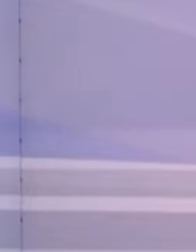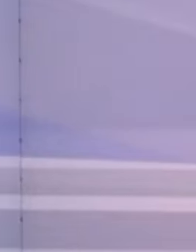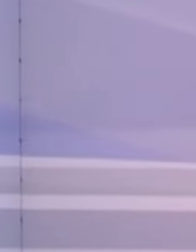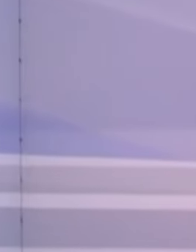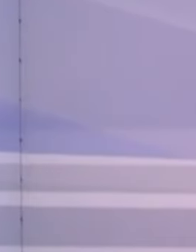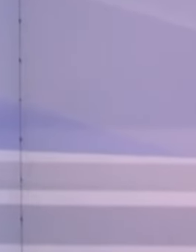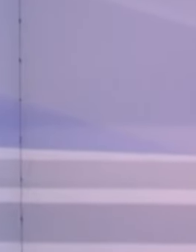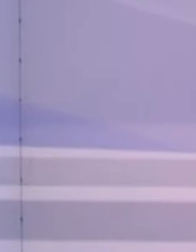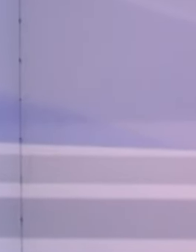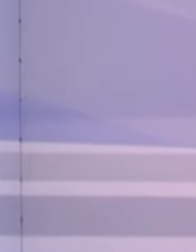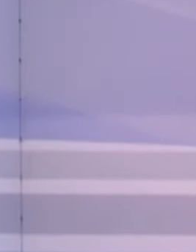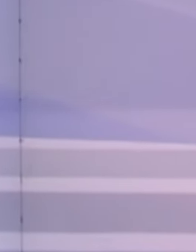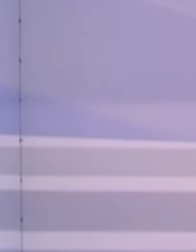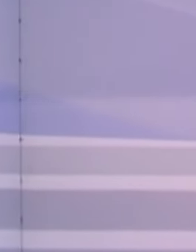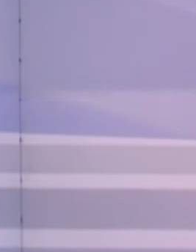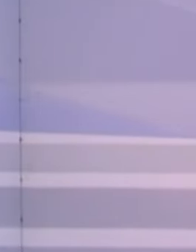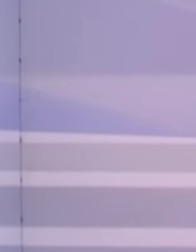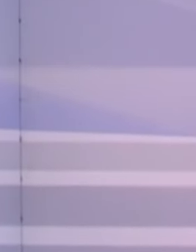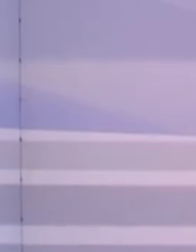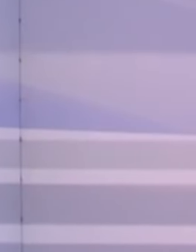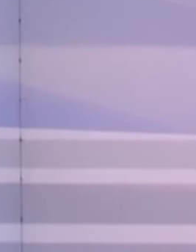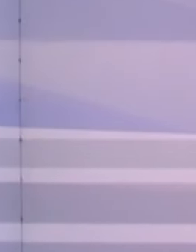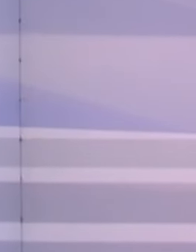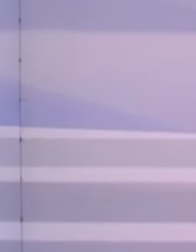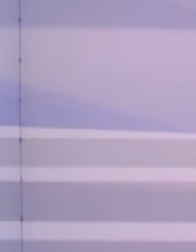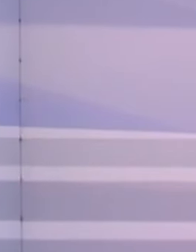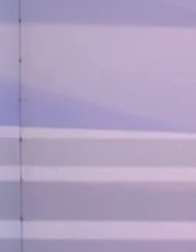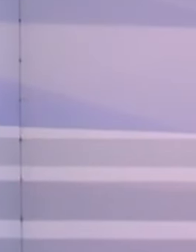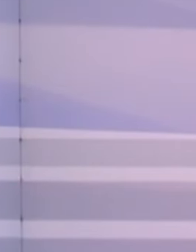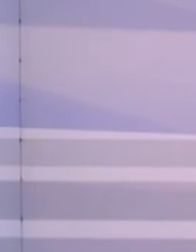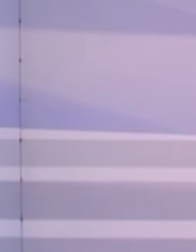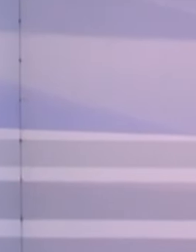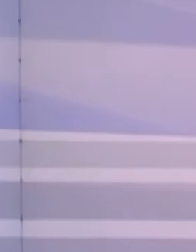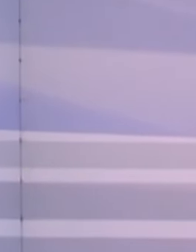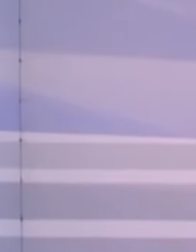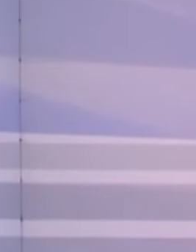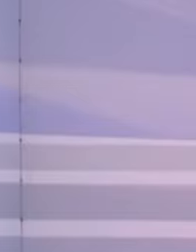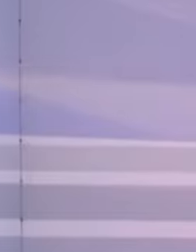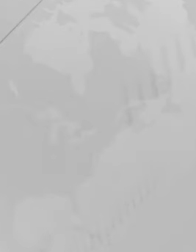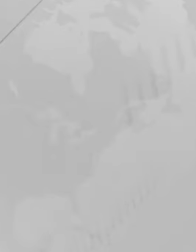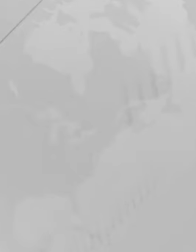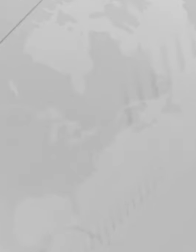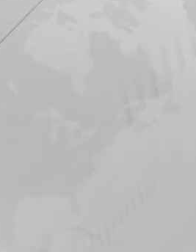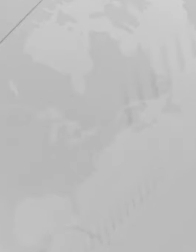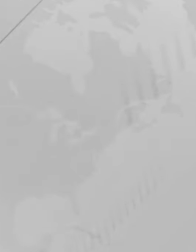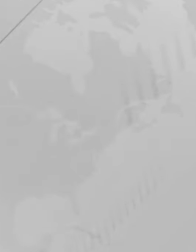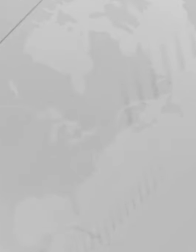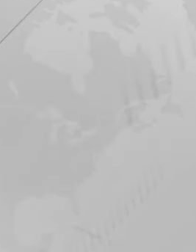abroad, samahan nyo kami sa GMA Pinoy TV at www.gmanews.tv.